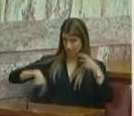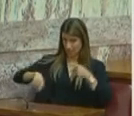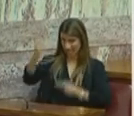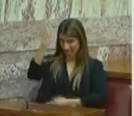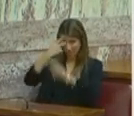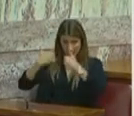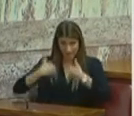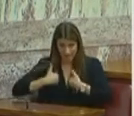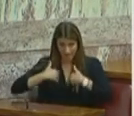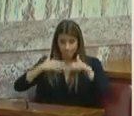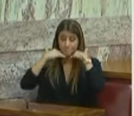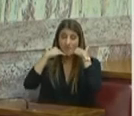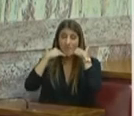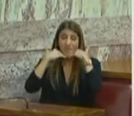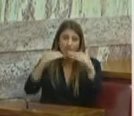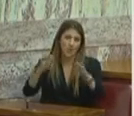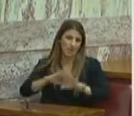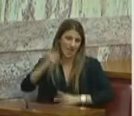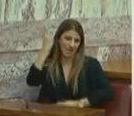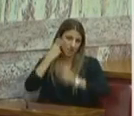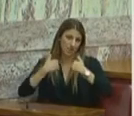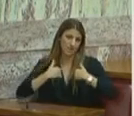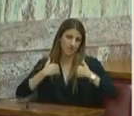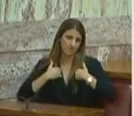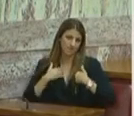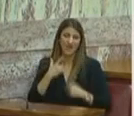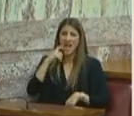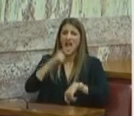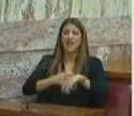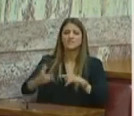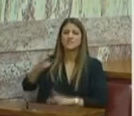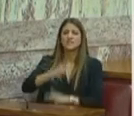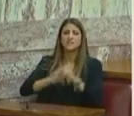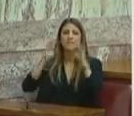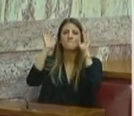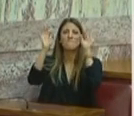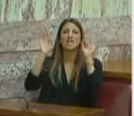Το θέμα των ημερών είναι το ζήτημα της Μακεδονίας μας.